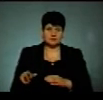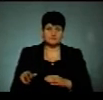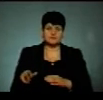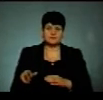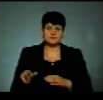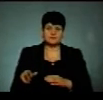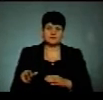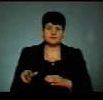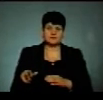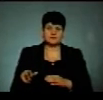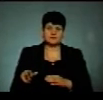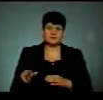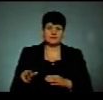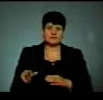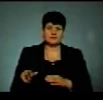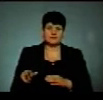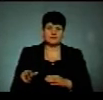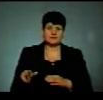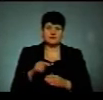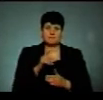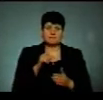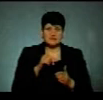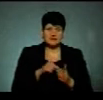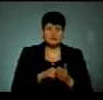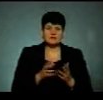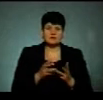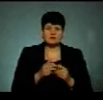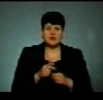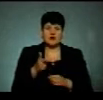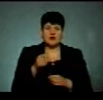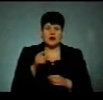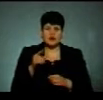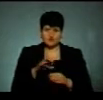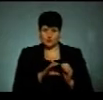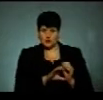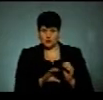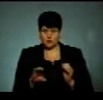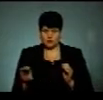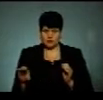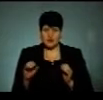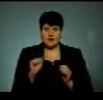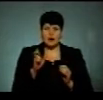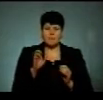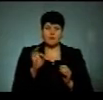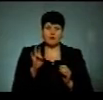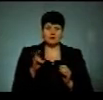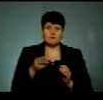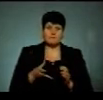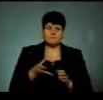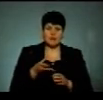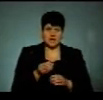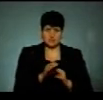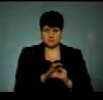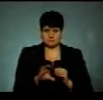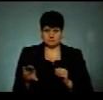студії. Запитуйте. Питання на рахунок газової труби, абонплати за газову трубу.